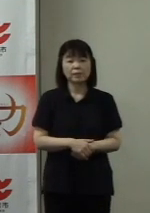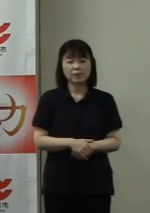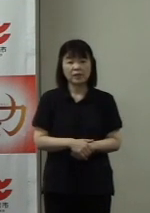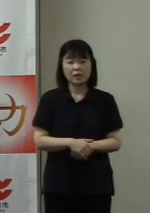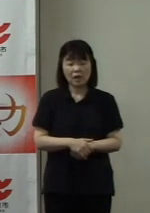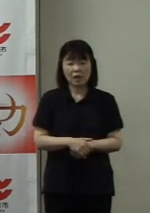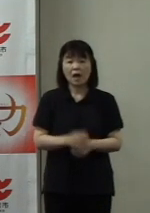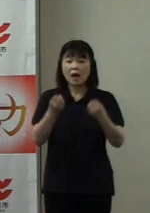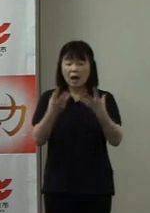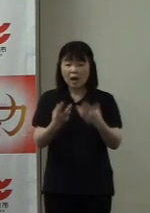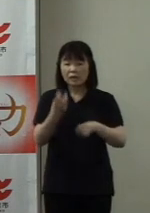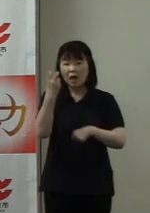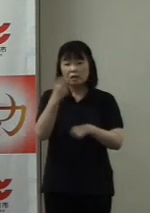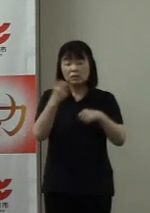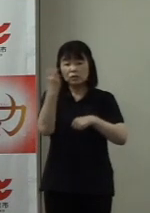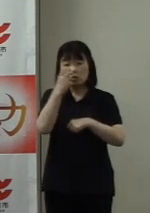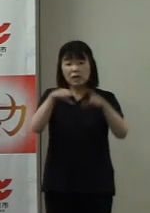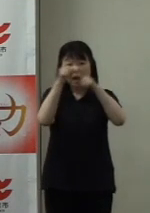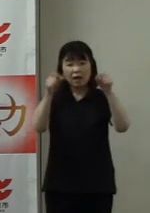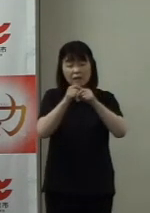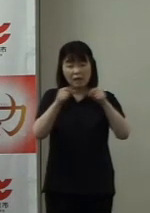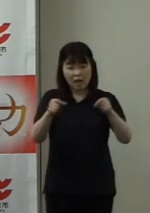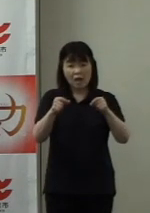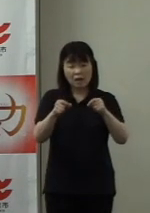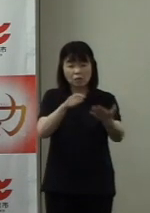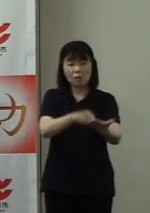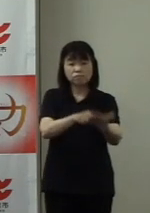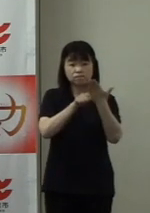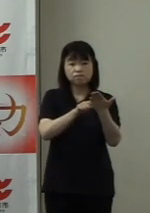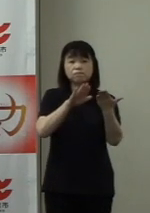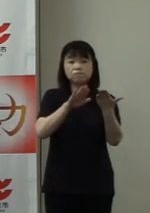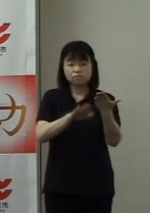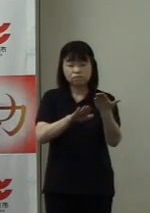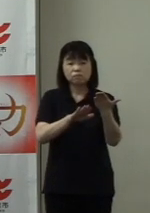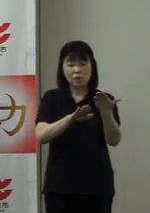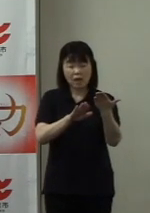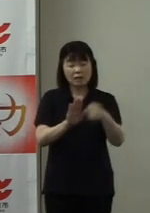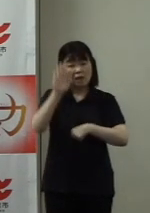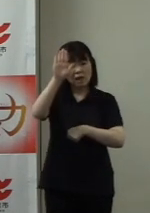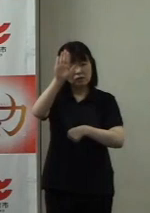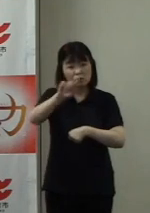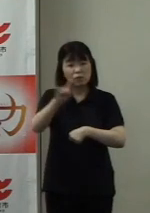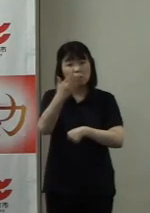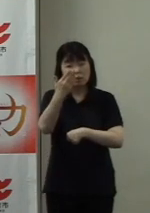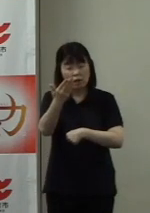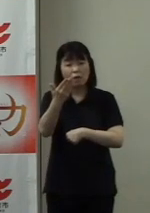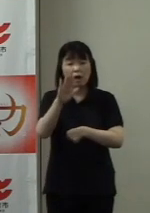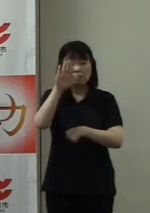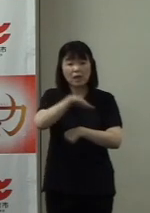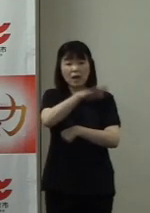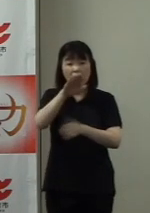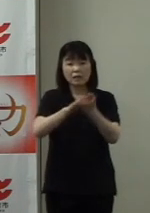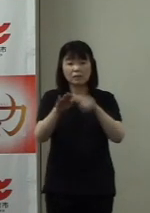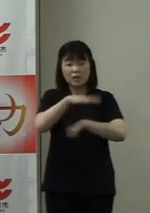調査結果もあるわけでありますので、最終的にはどういうふうになるかというのはこれからですけども、一定程度そうい